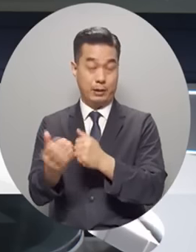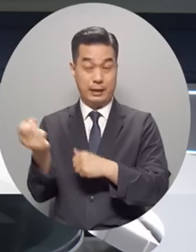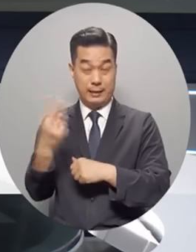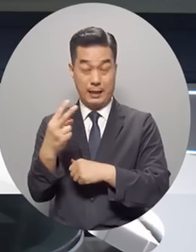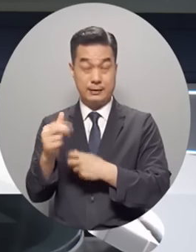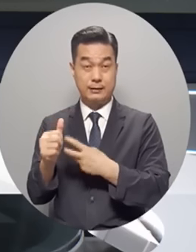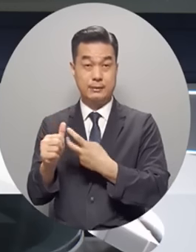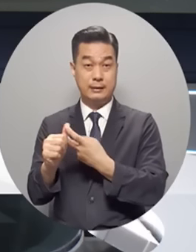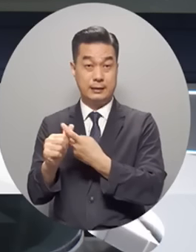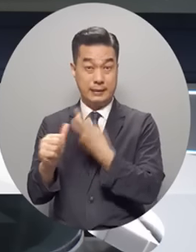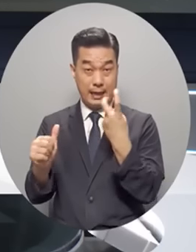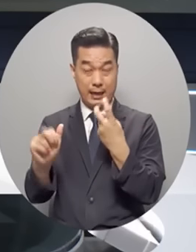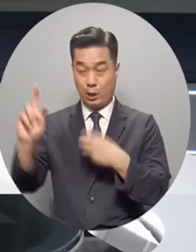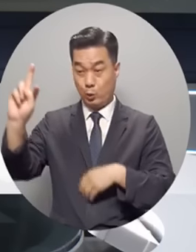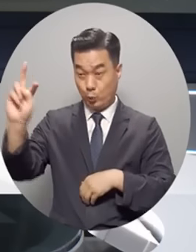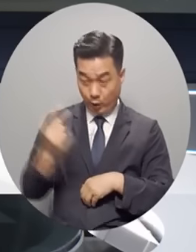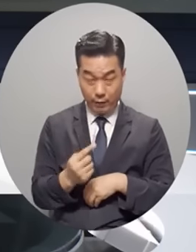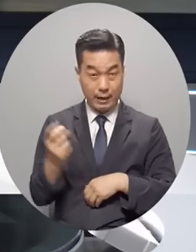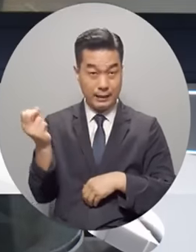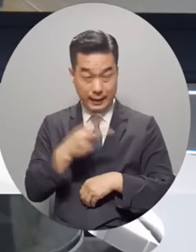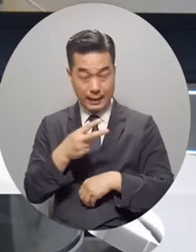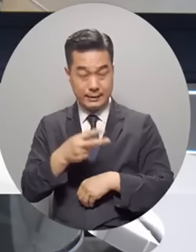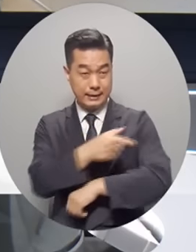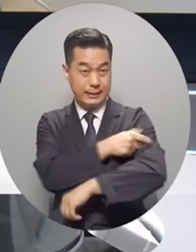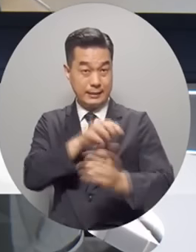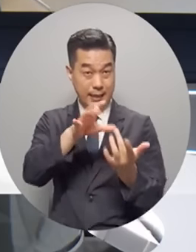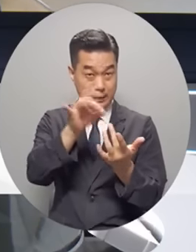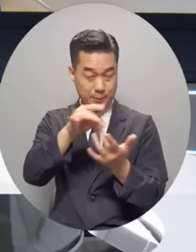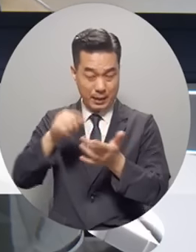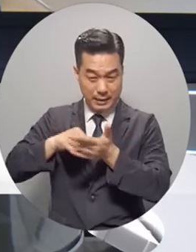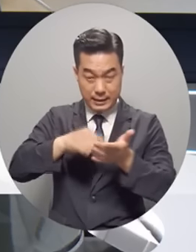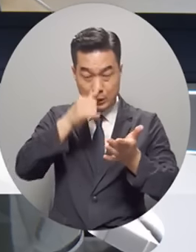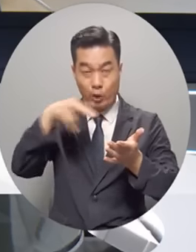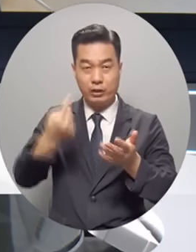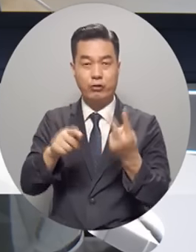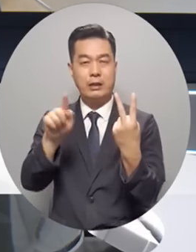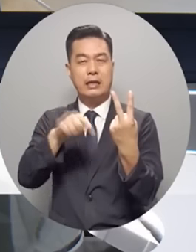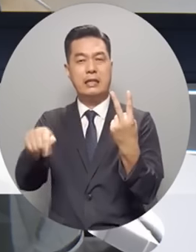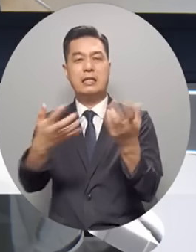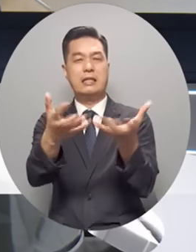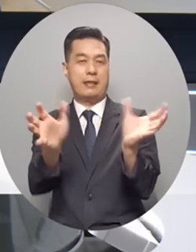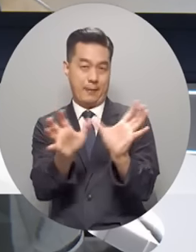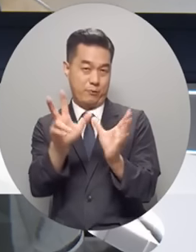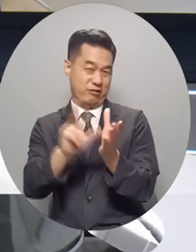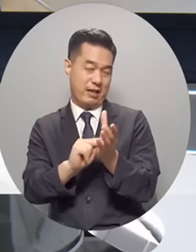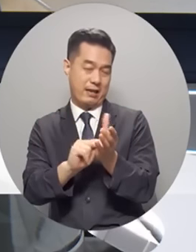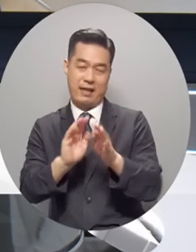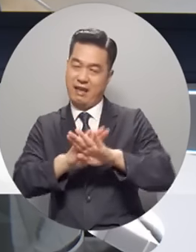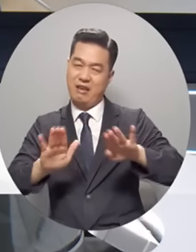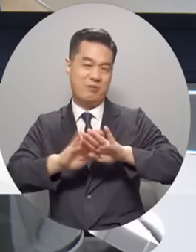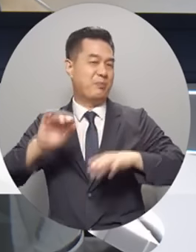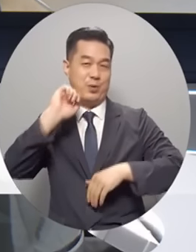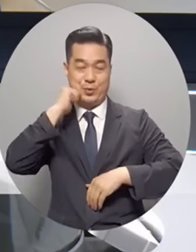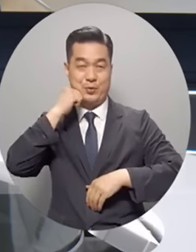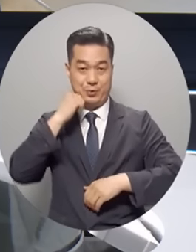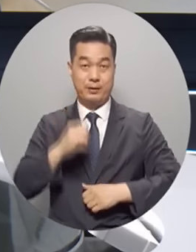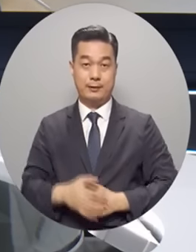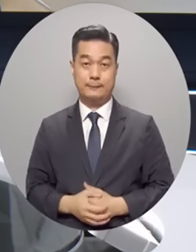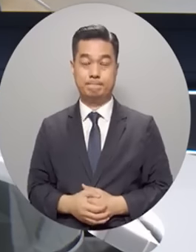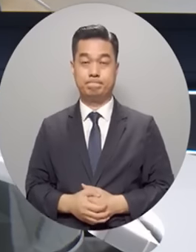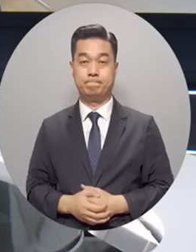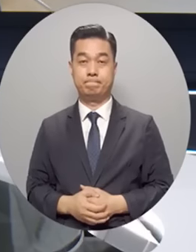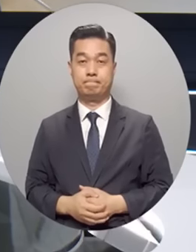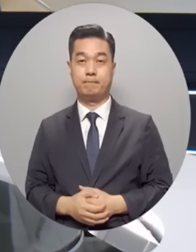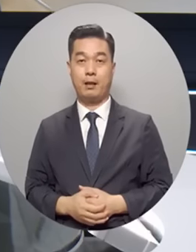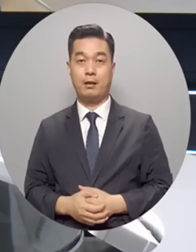방문진 이사선임을 제차 시도하더라도 지금으로선 2인체제 한계를 벗어나기 어려워 보입니다 이용주 기자가